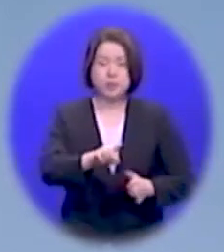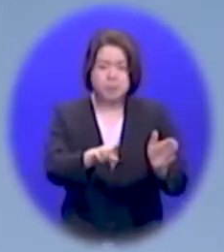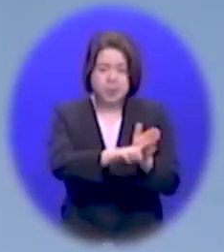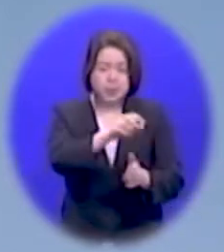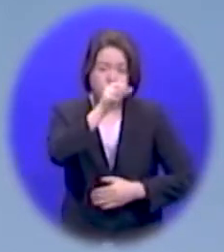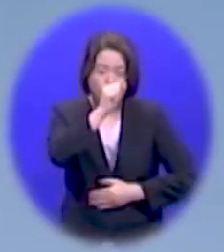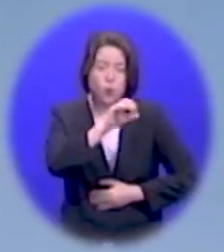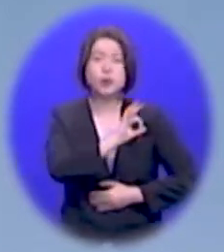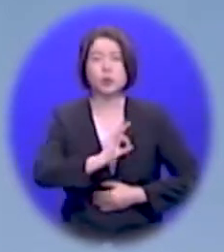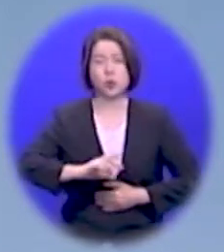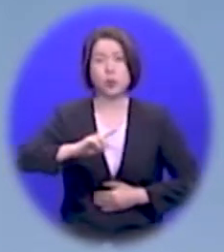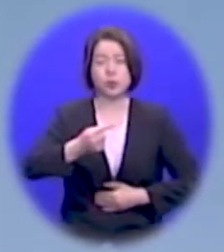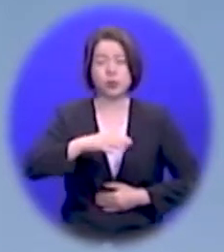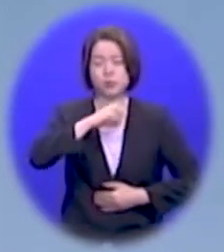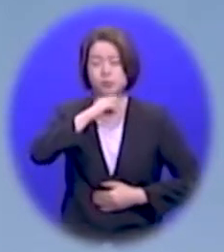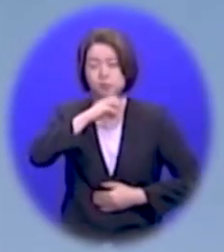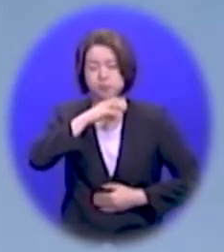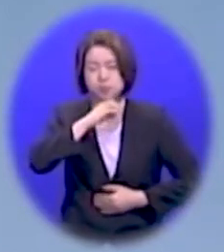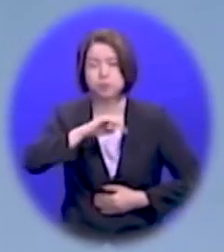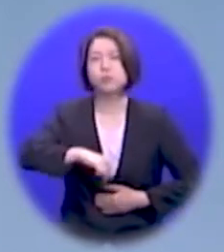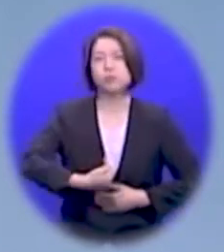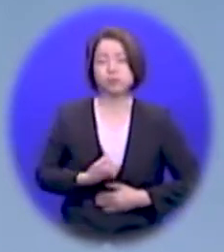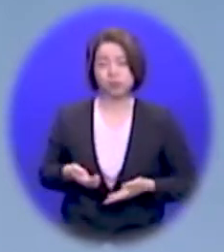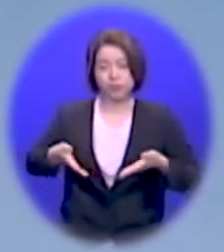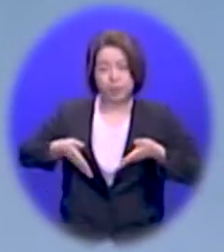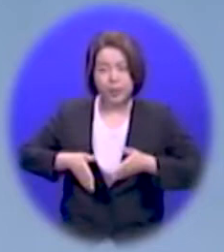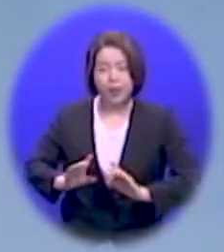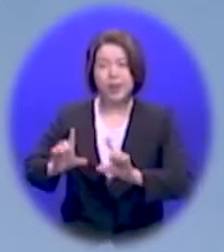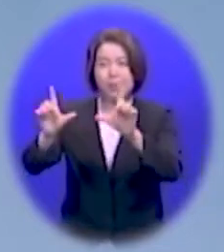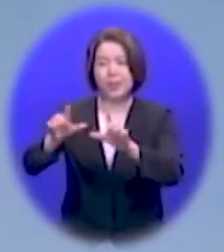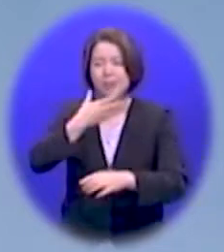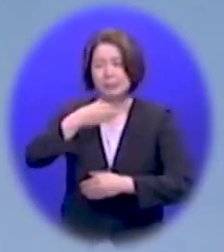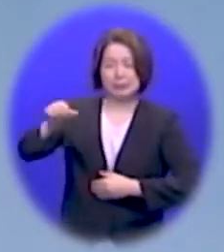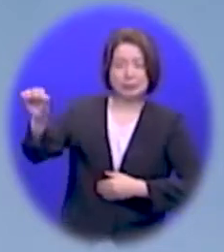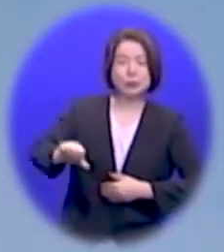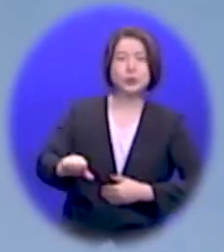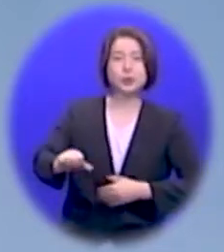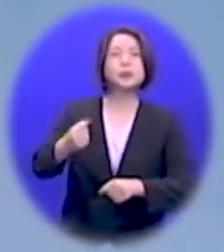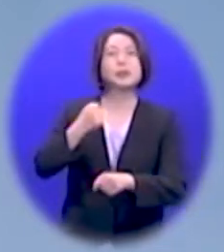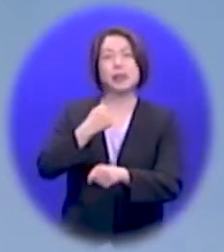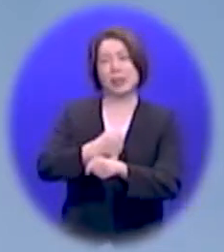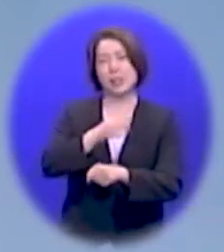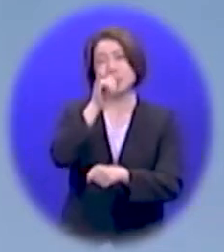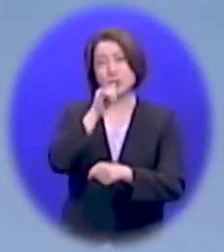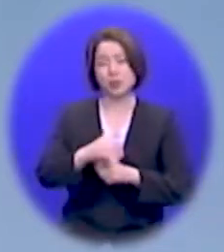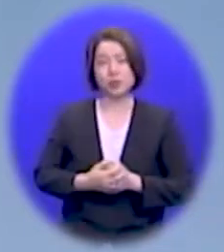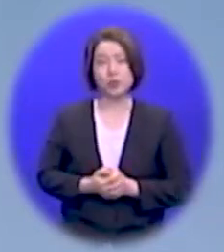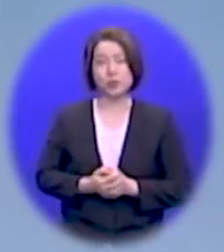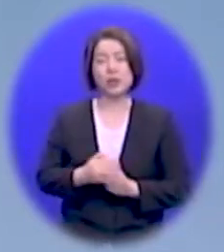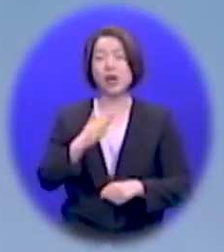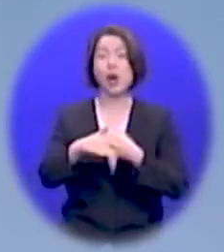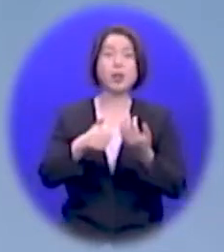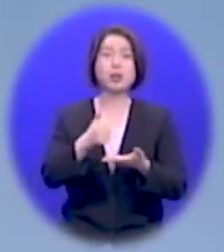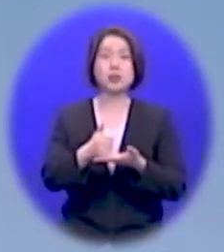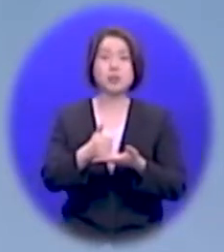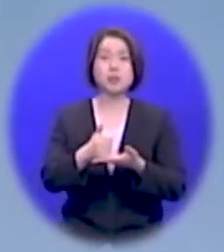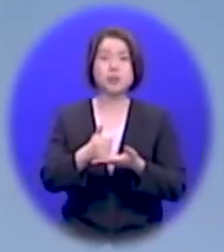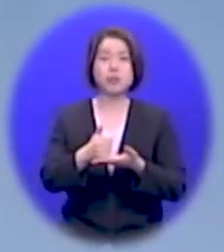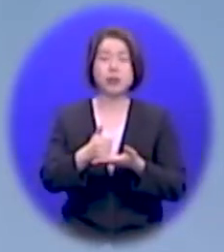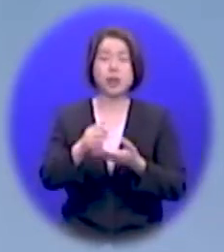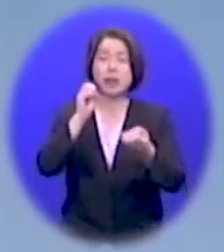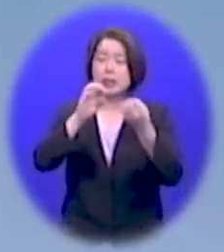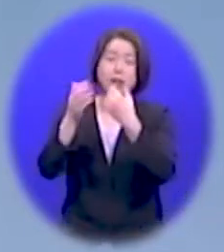요법도 불평도 하고 자기가 태어난 날을 저주하기 까지도 했었습니다 하나님 좀